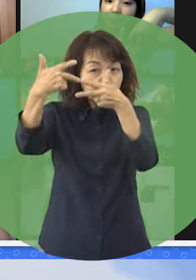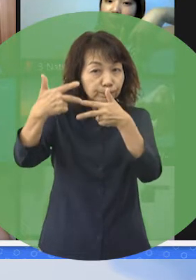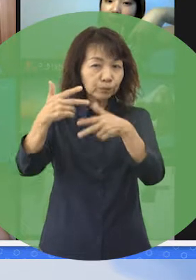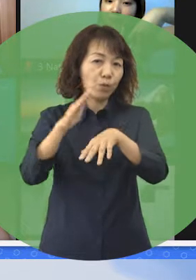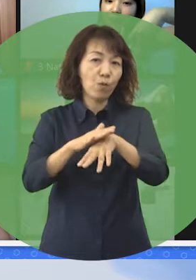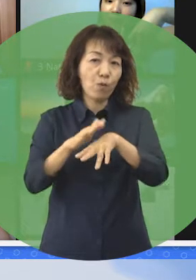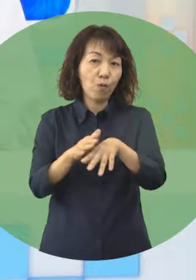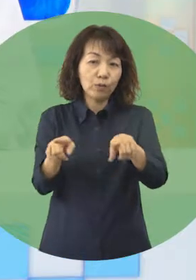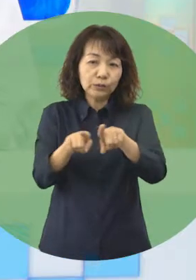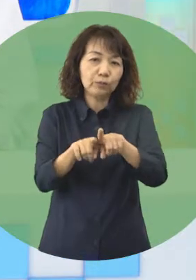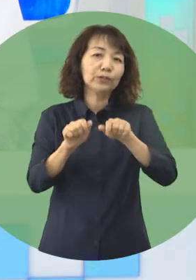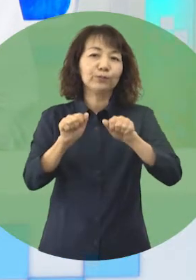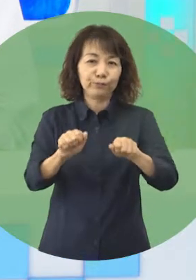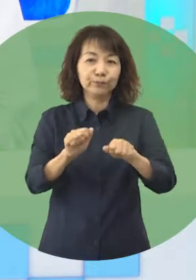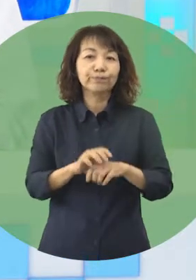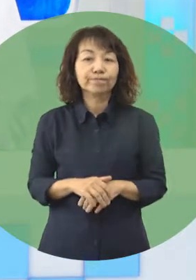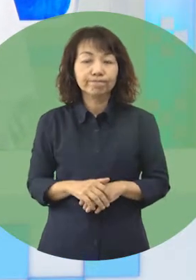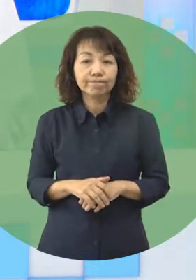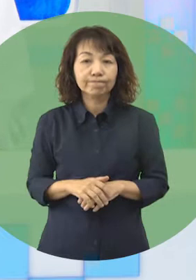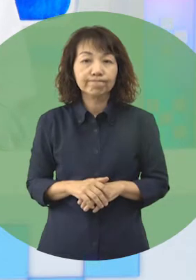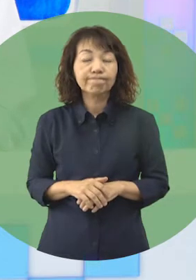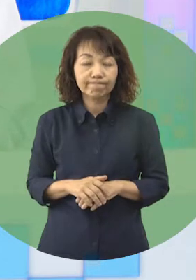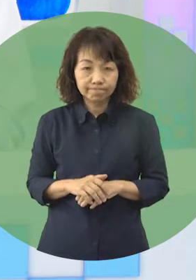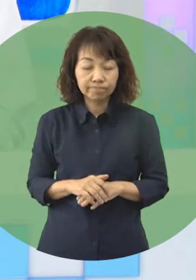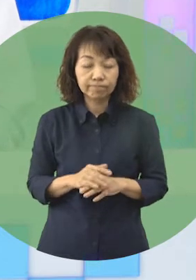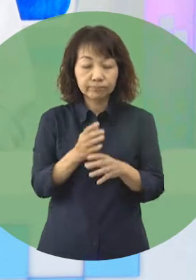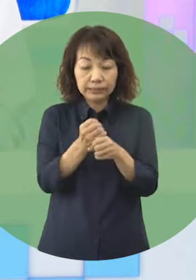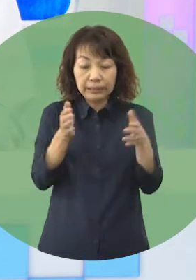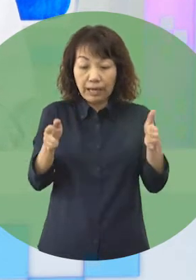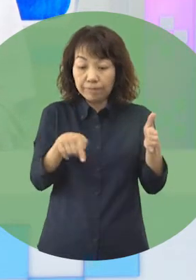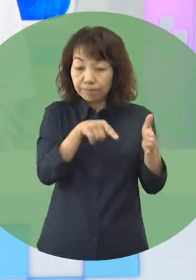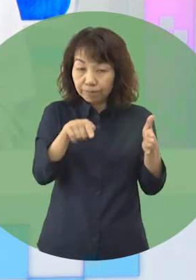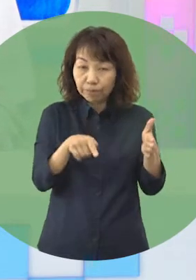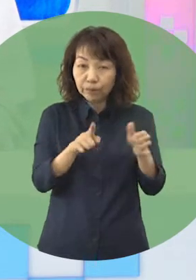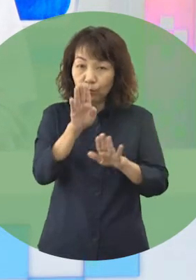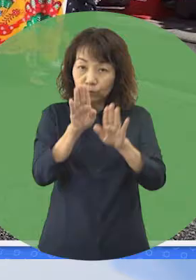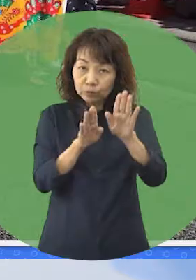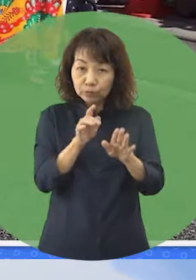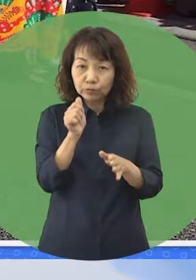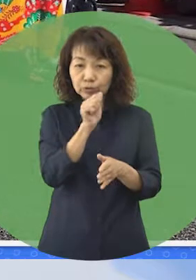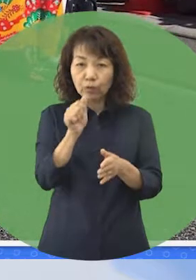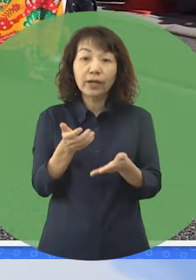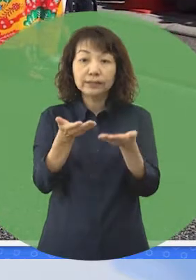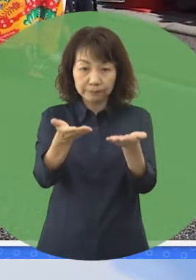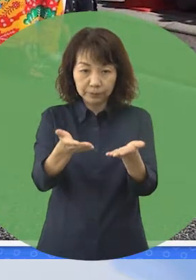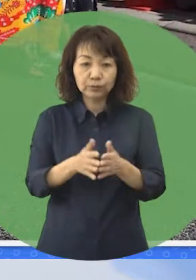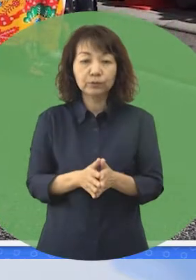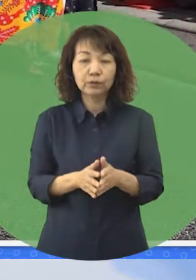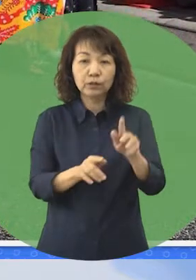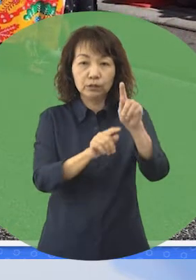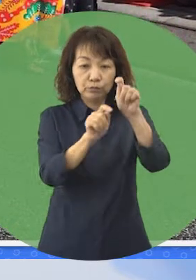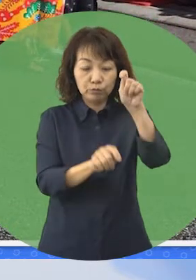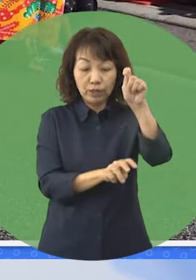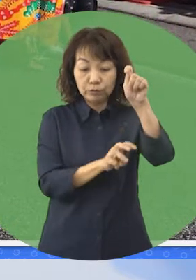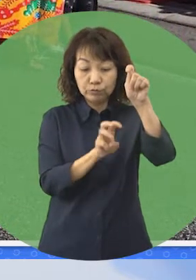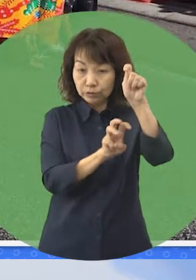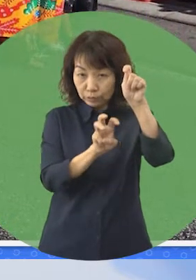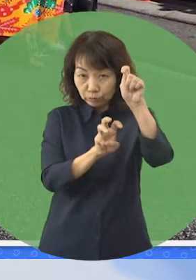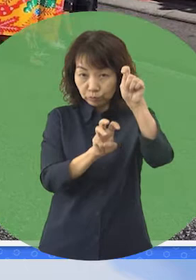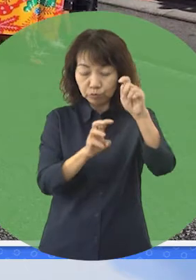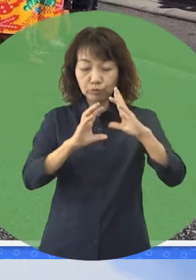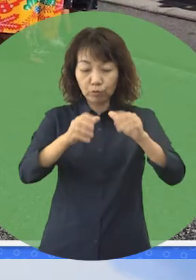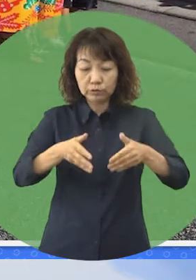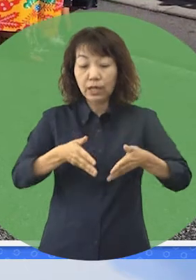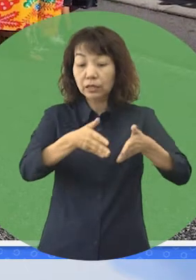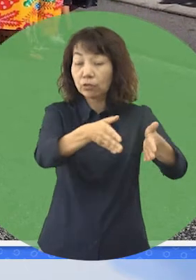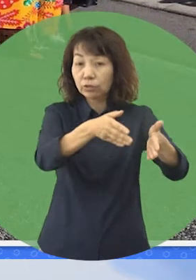じゃ。 それでは期間中の見どころをご紹介します。10月30日国際通りでは